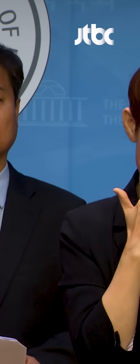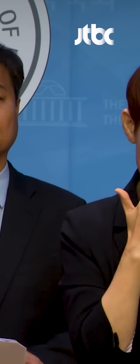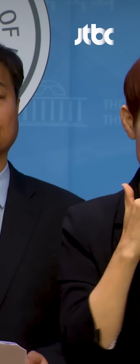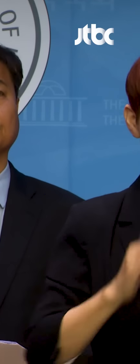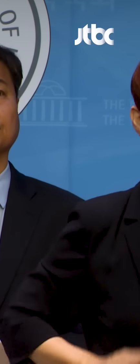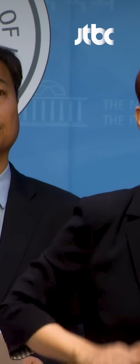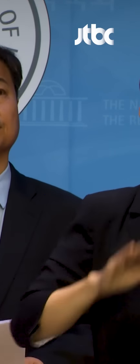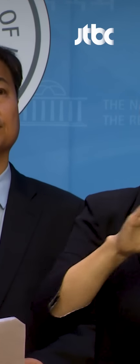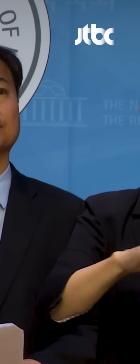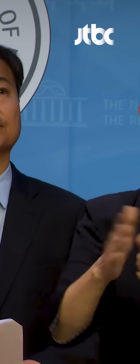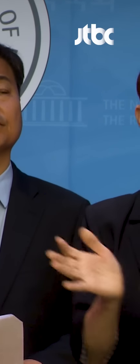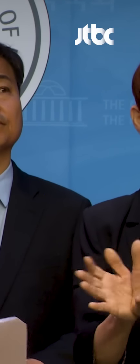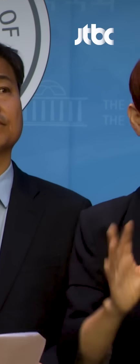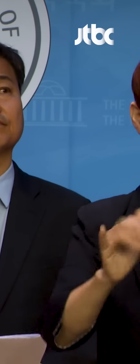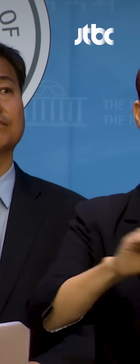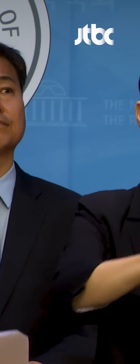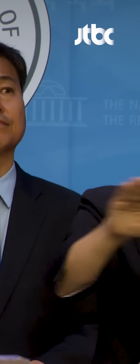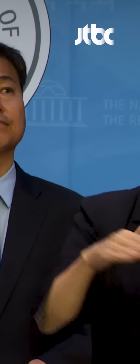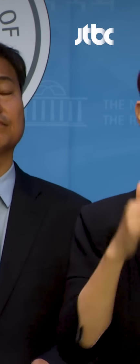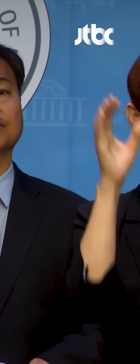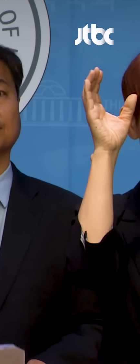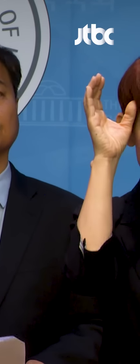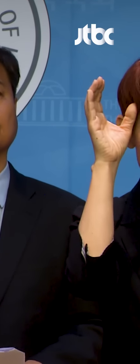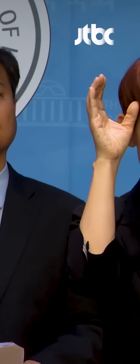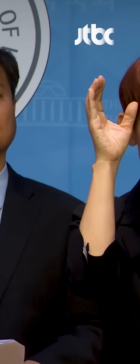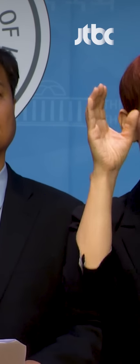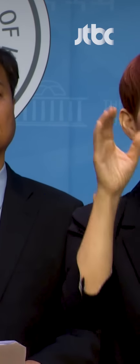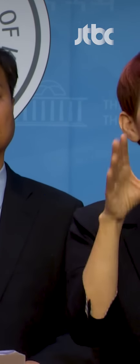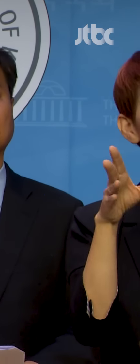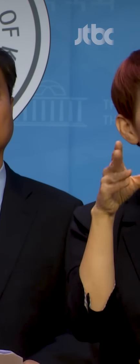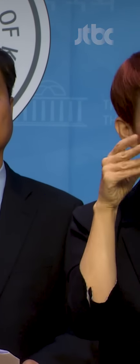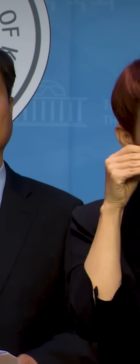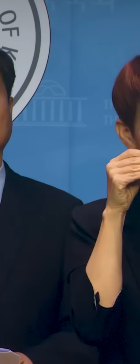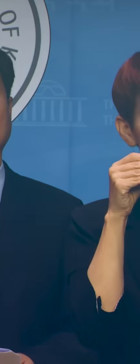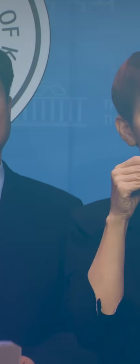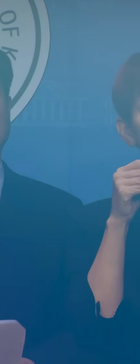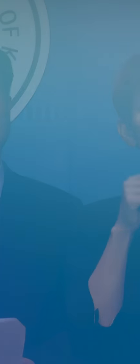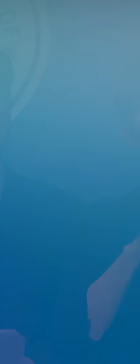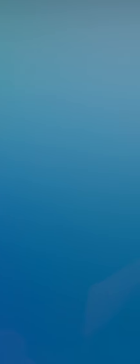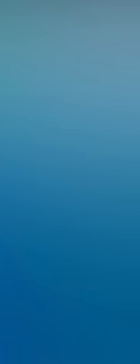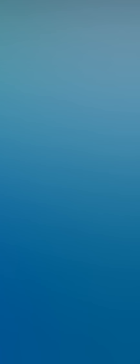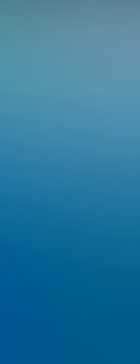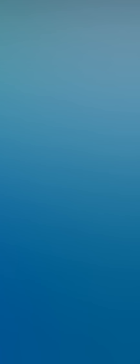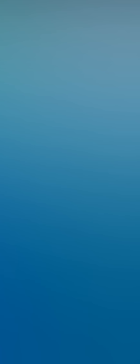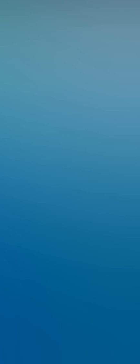해병대와 국민들의 기대에 이제 제발 부응해 주십시오.